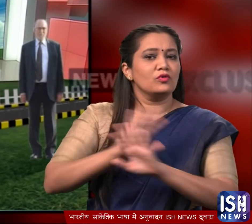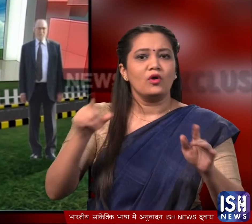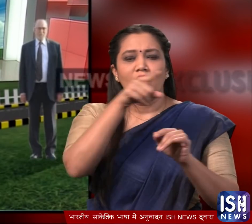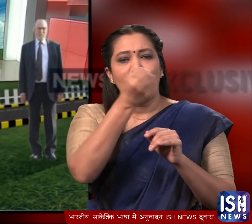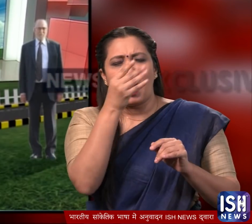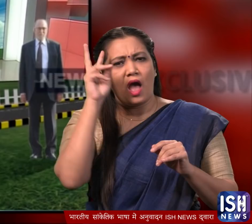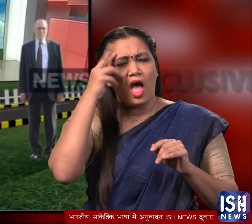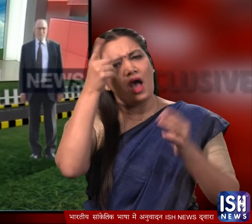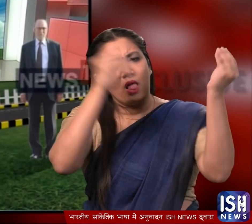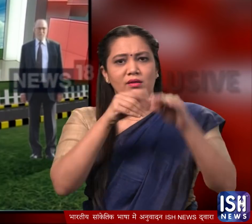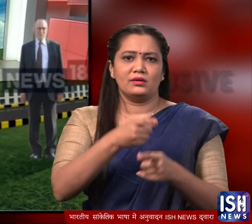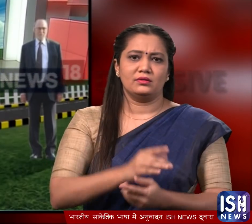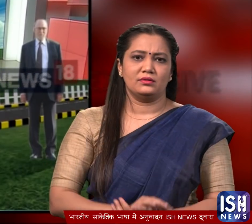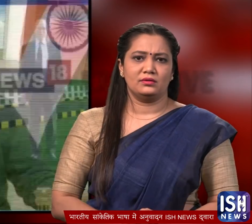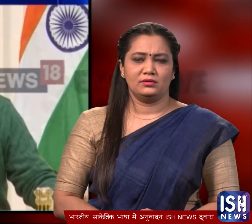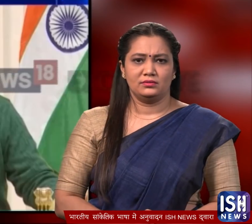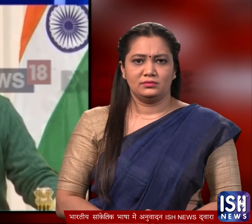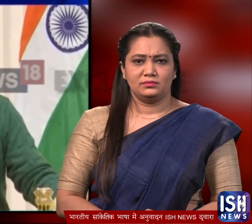की मंशा पर शक जताया।